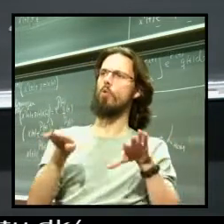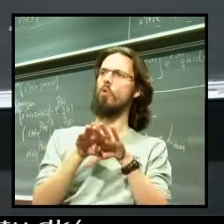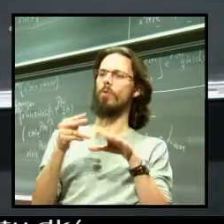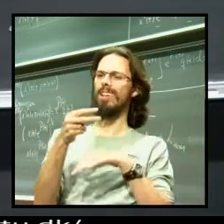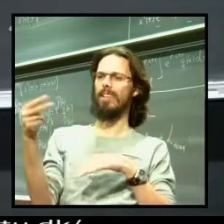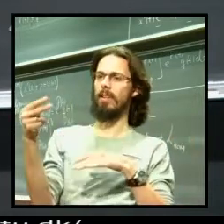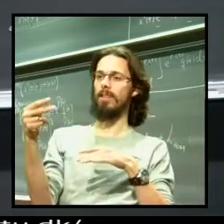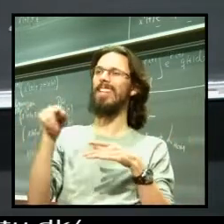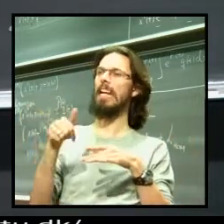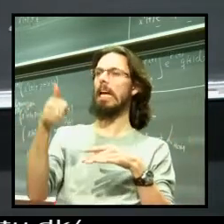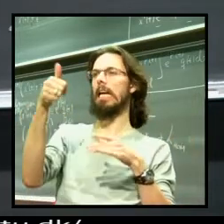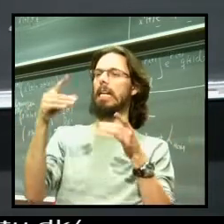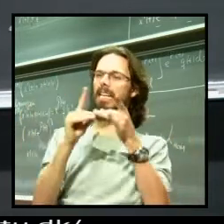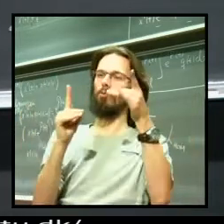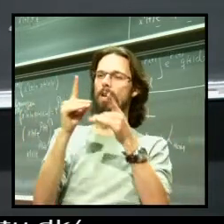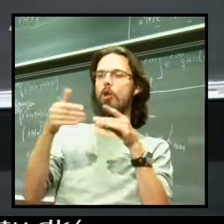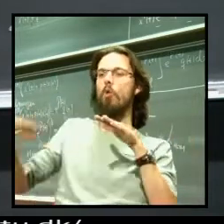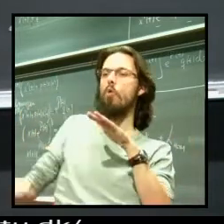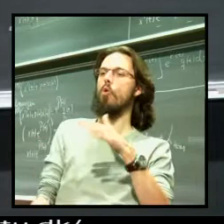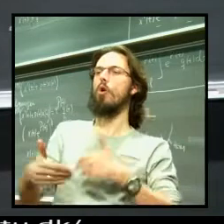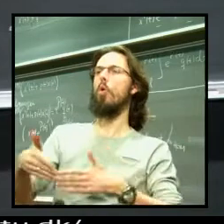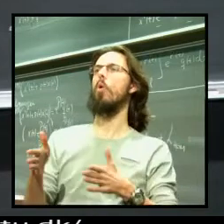et endimensionelt underrum.